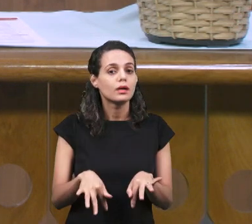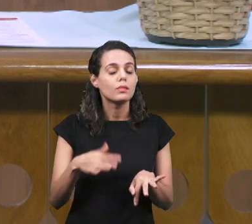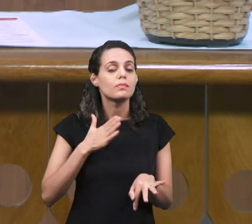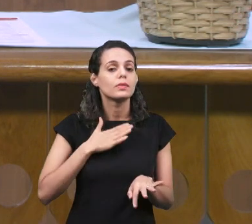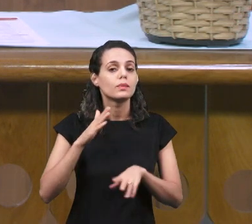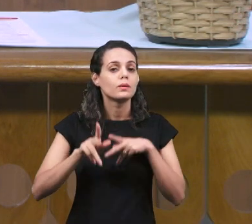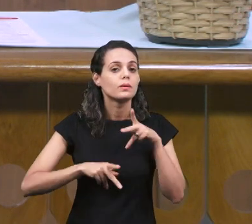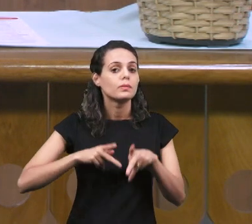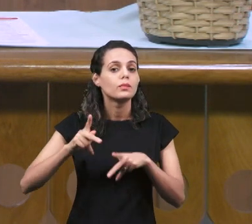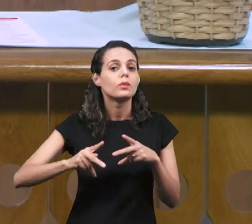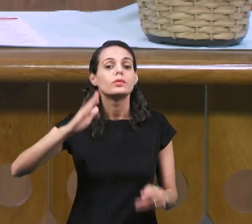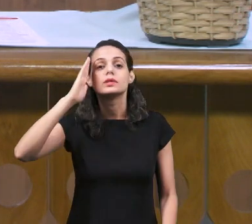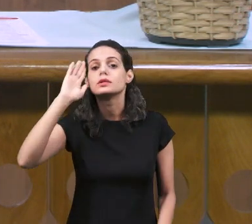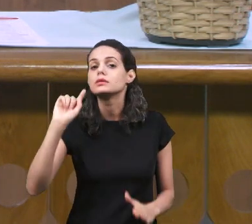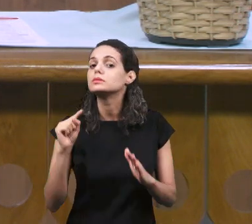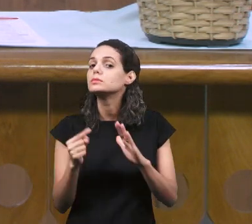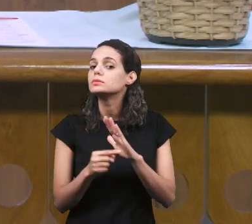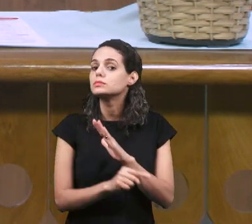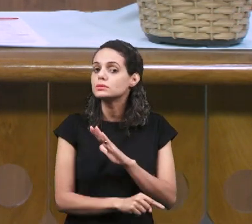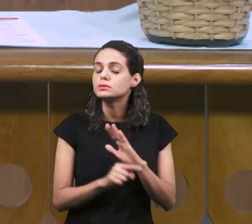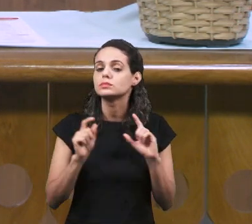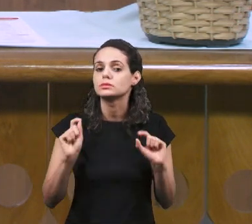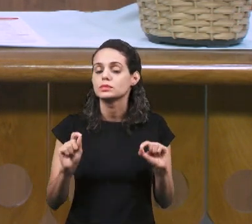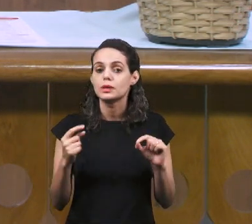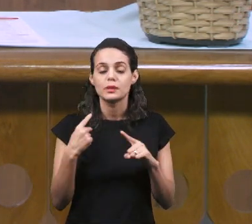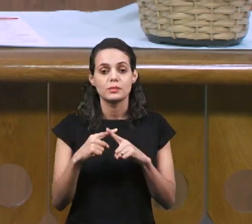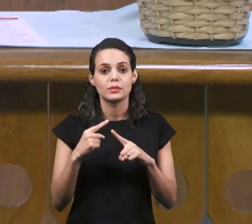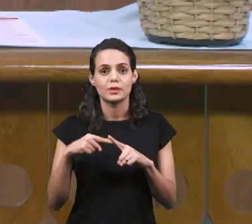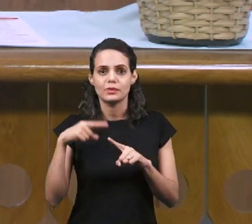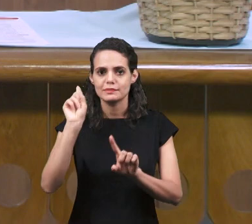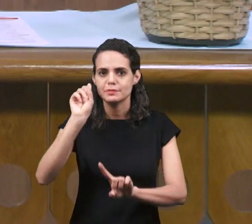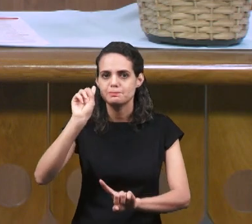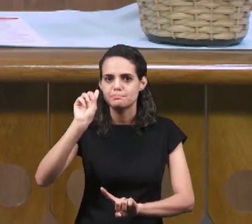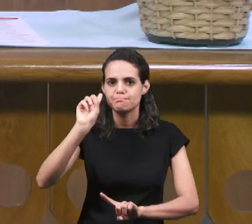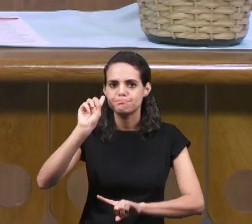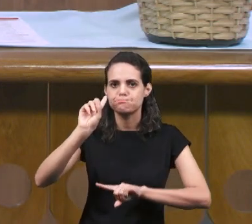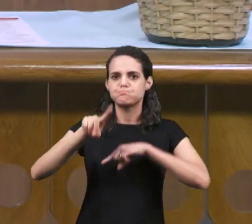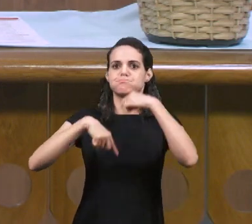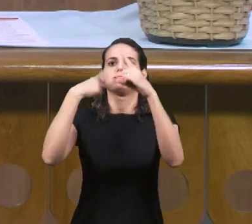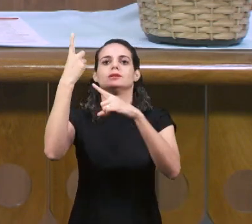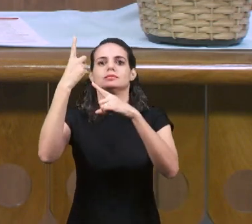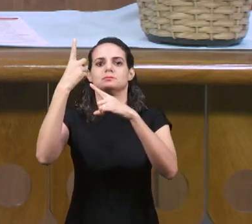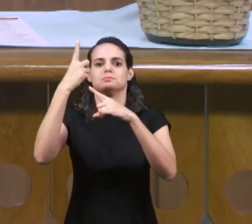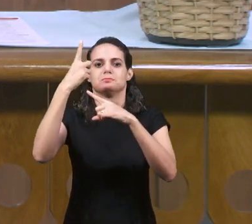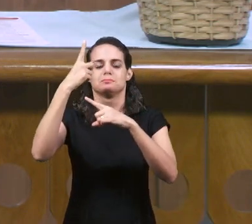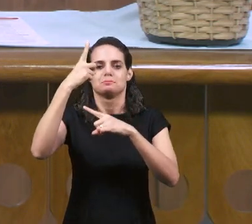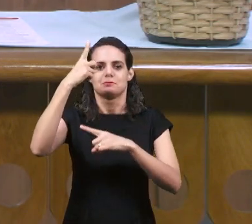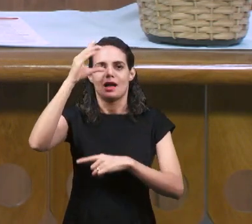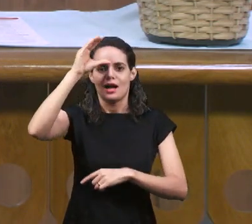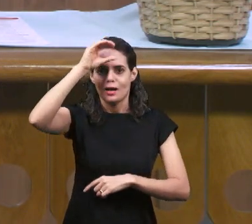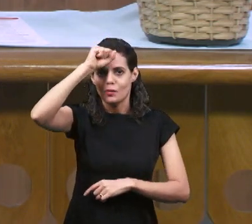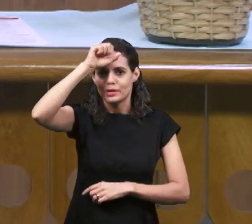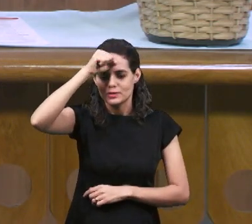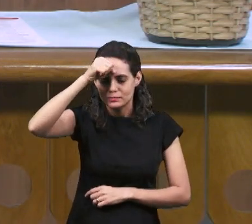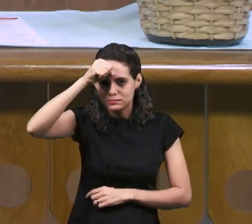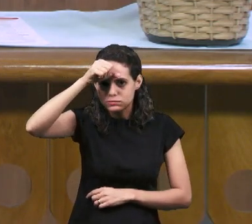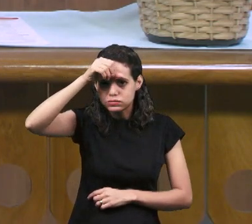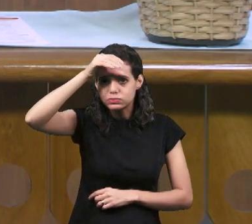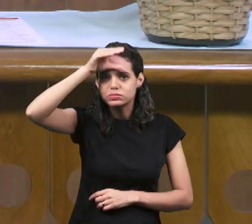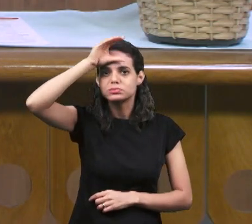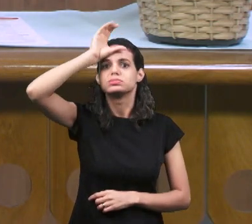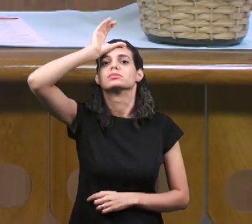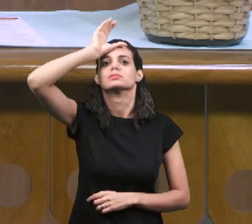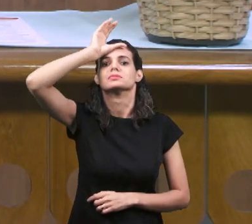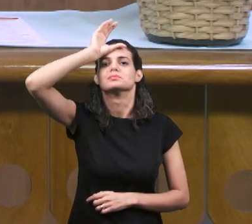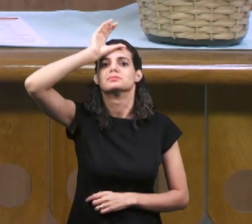saut. L'œuvre va faire un saut. Nous sommes en train de comprendre ici, mes frères. La chose que le Seigneur